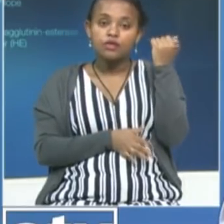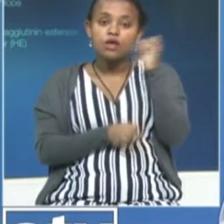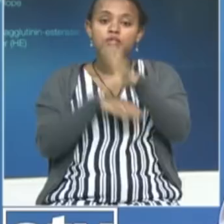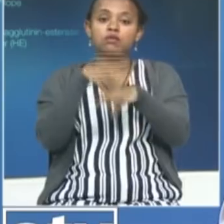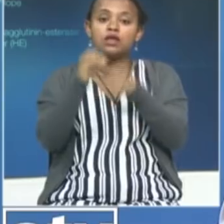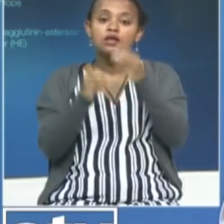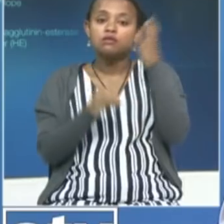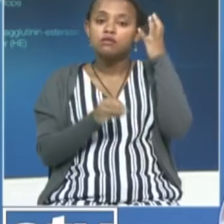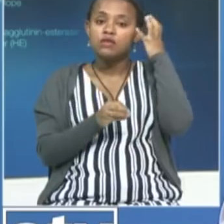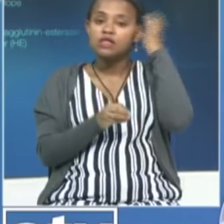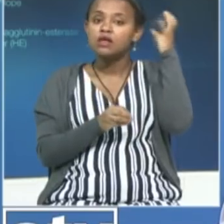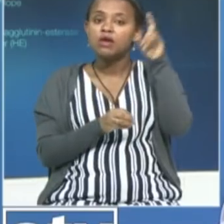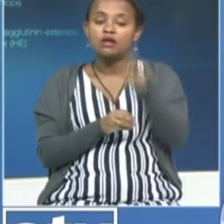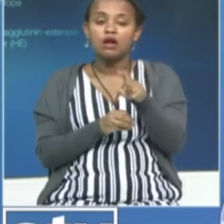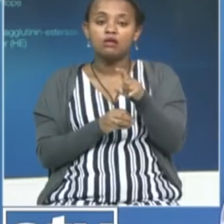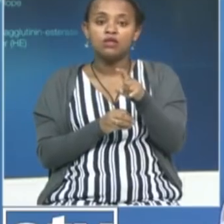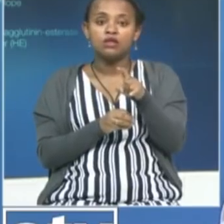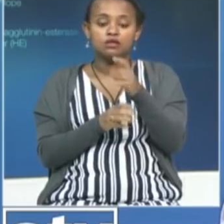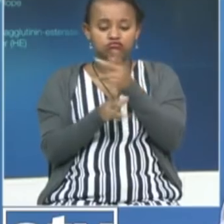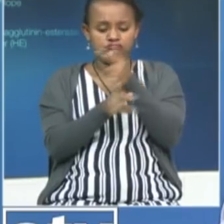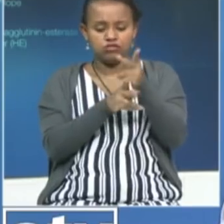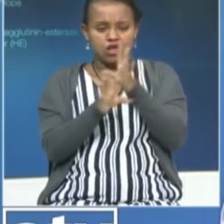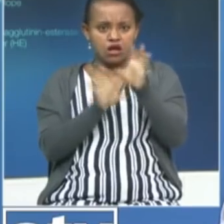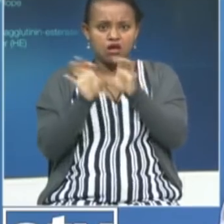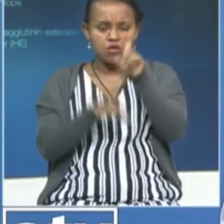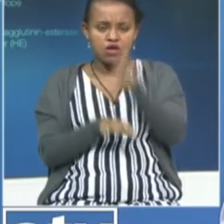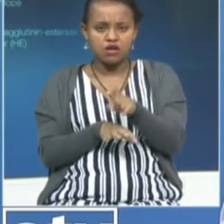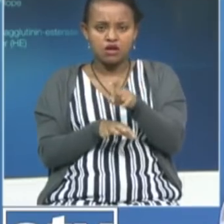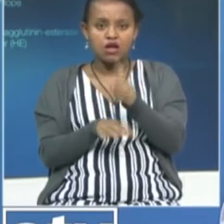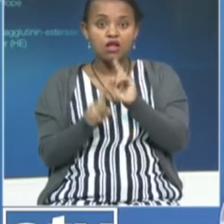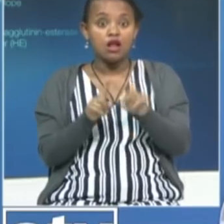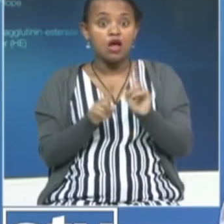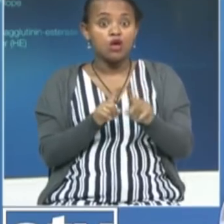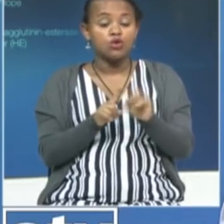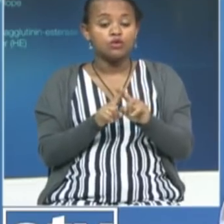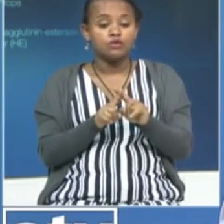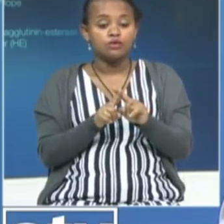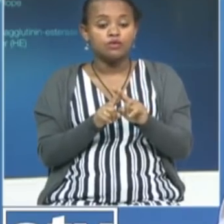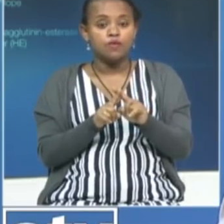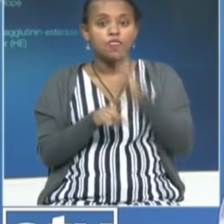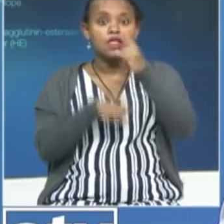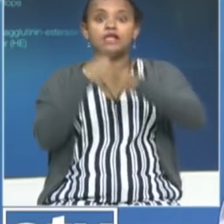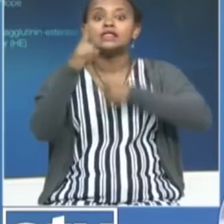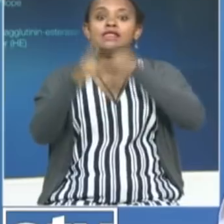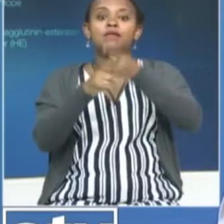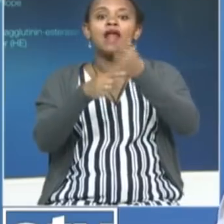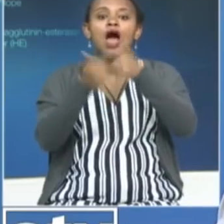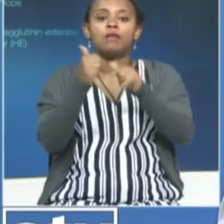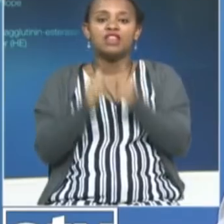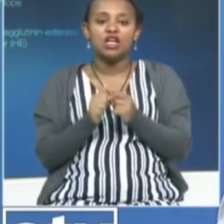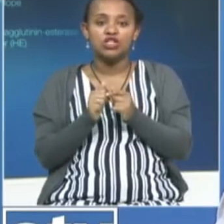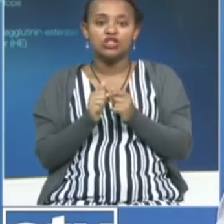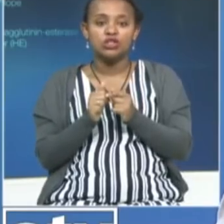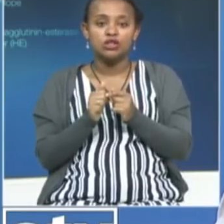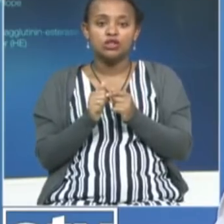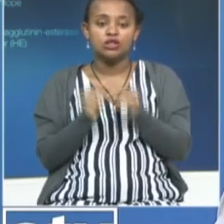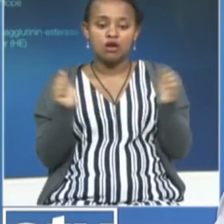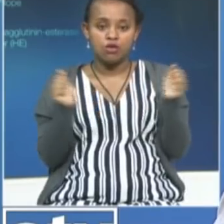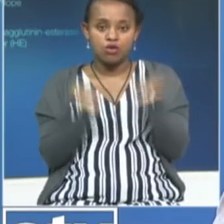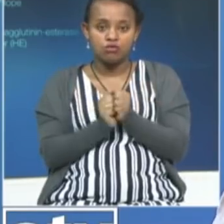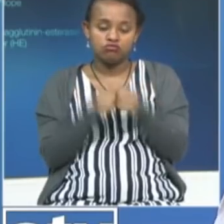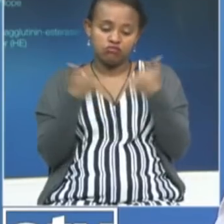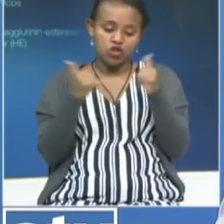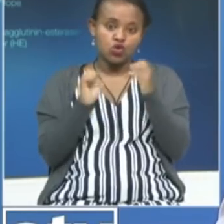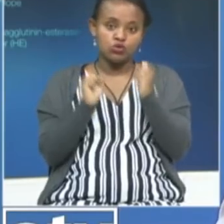ምክር መሰማት አለበት፣ ጥንቃቄ መደረግ አለበት። የተለያዩ እንግዲህ አሁን ዘመን አመጣሽ ብዙ ጌም አብሮነት